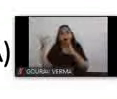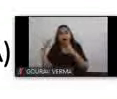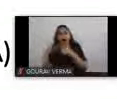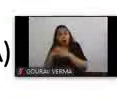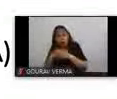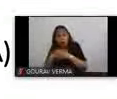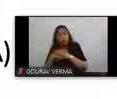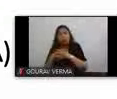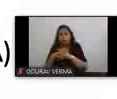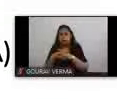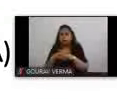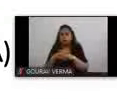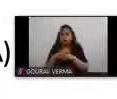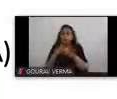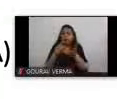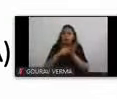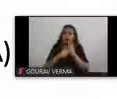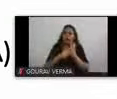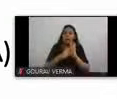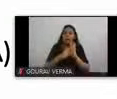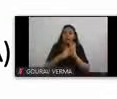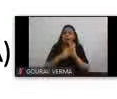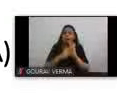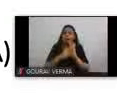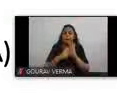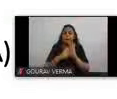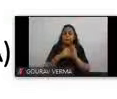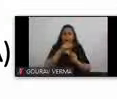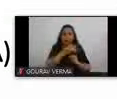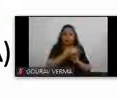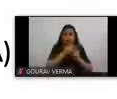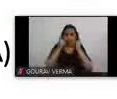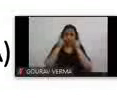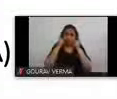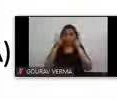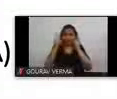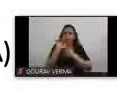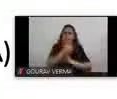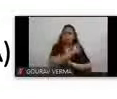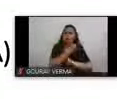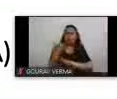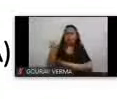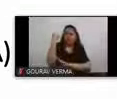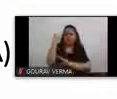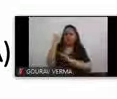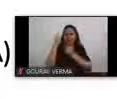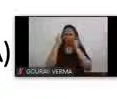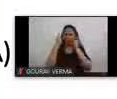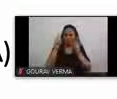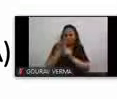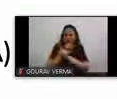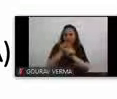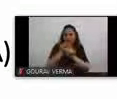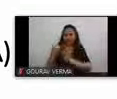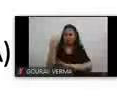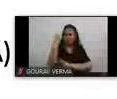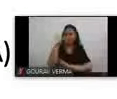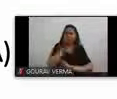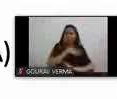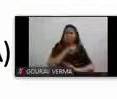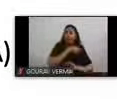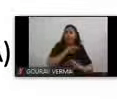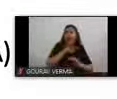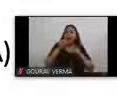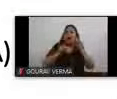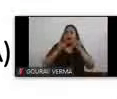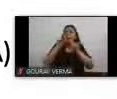बच्चा कितना देख सकते हैं और उनको ये देखने की क्षमता से कैसे उसका learning medium facilitate कर सकते